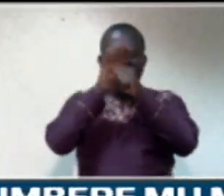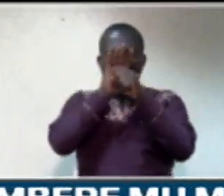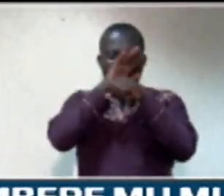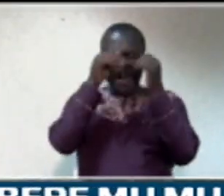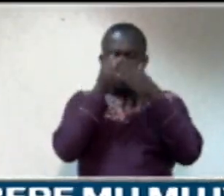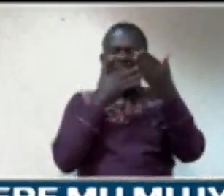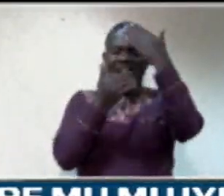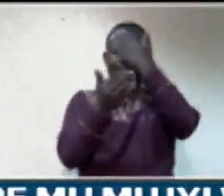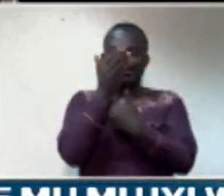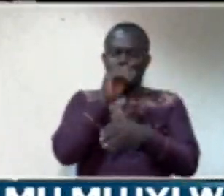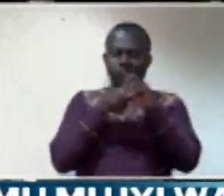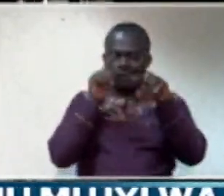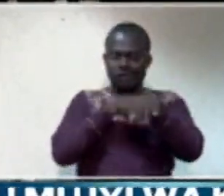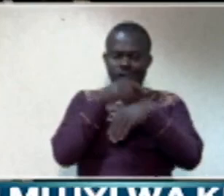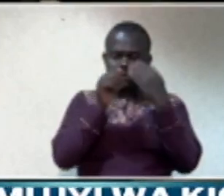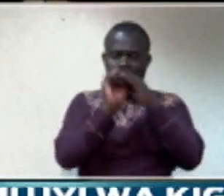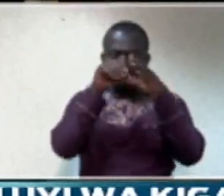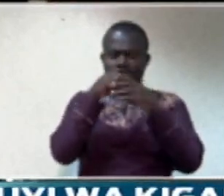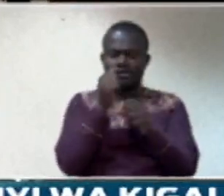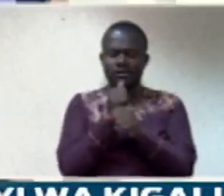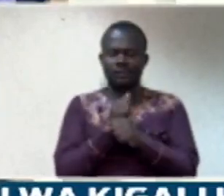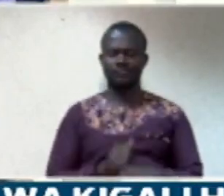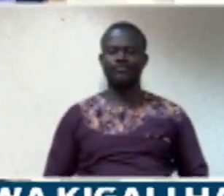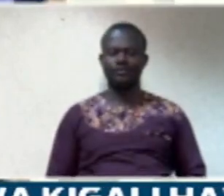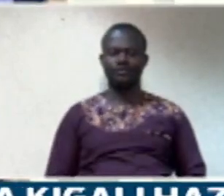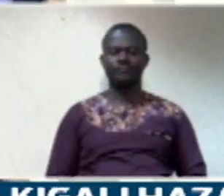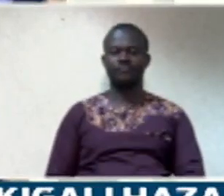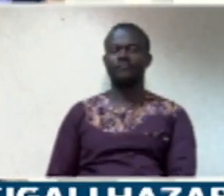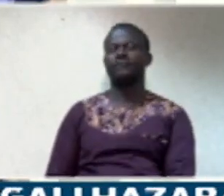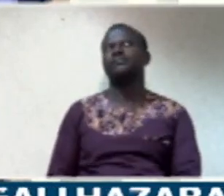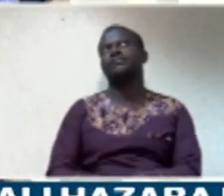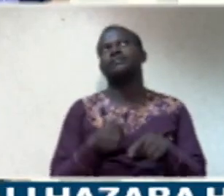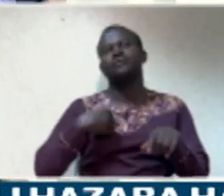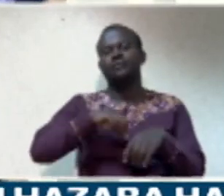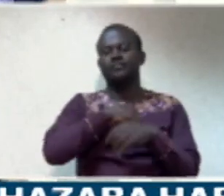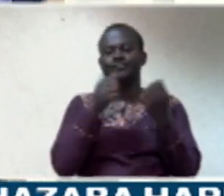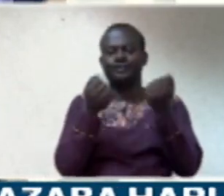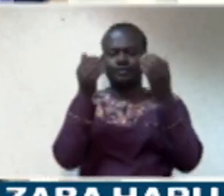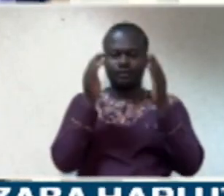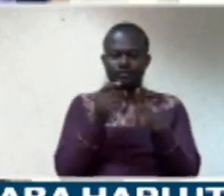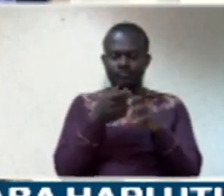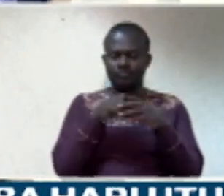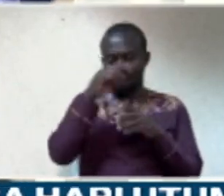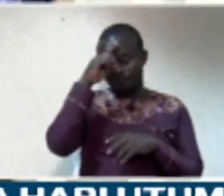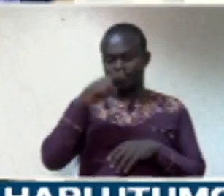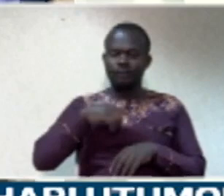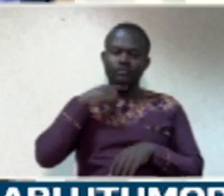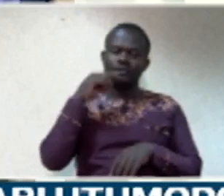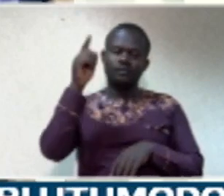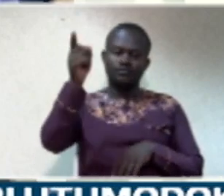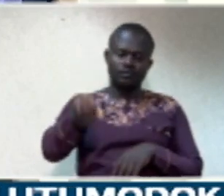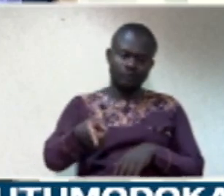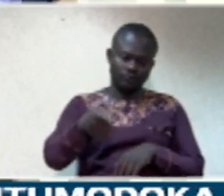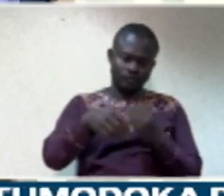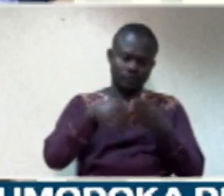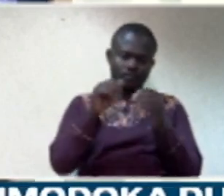ya mu gitondo abantu bajya mu kazi na nimugoroba bataha. Nkanje umushoferi iyo mpagurutse Nyabugogo kugira ngo